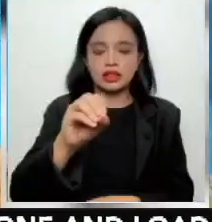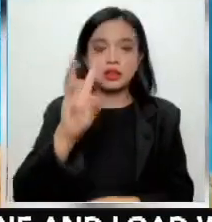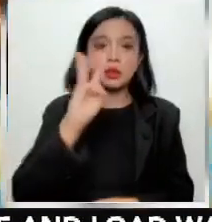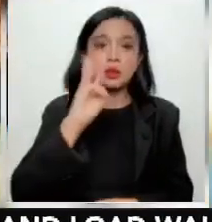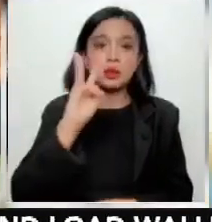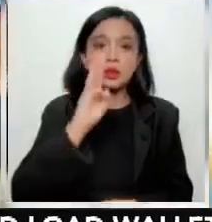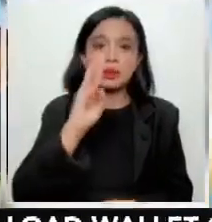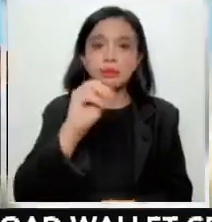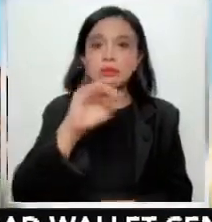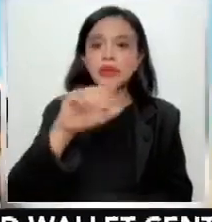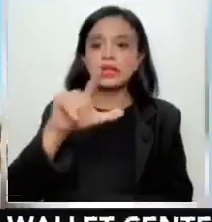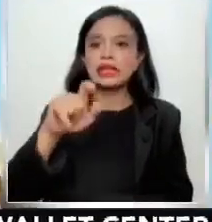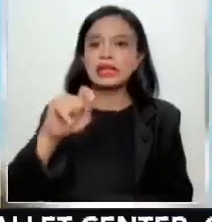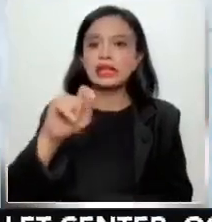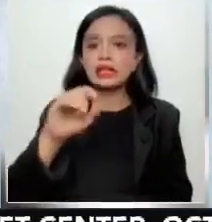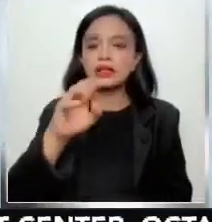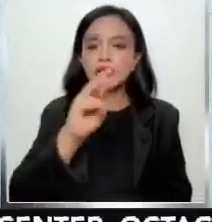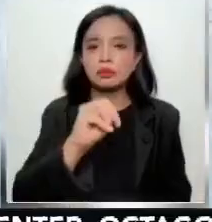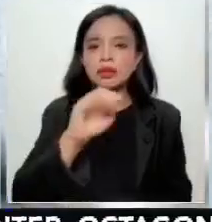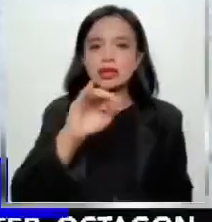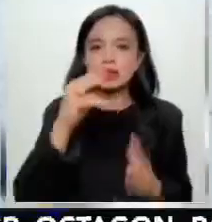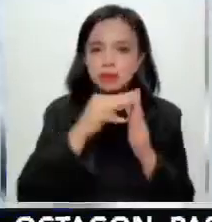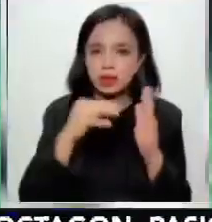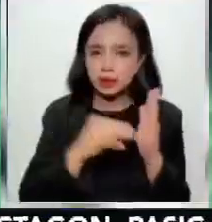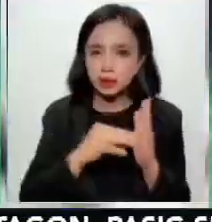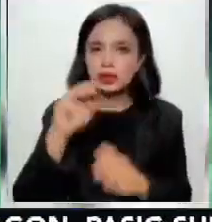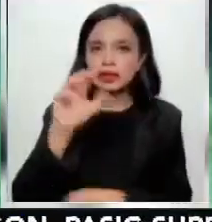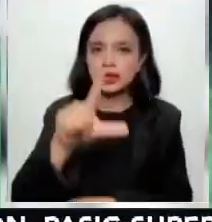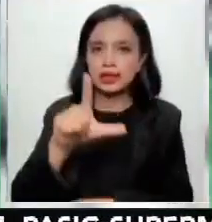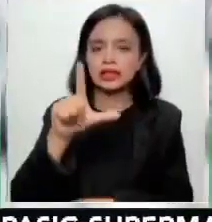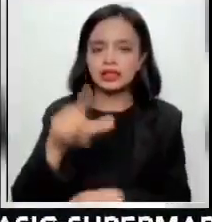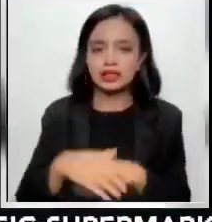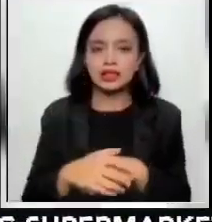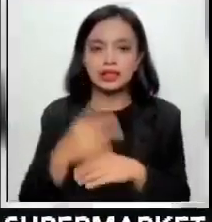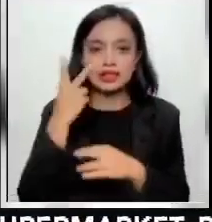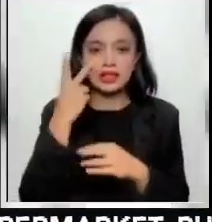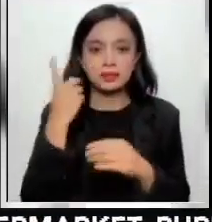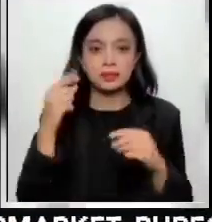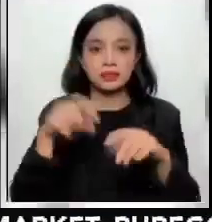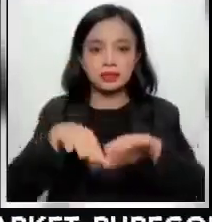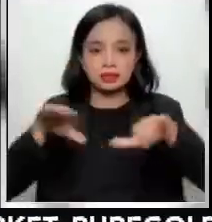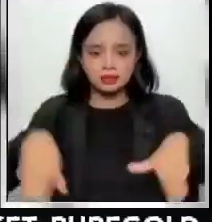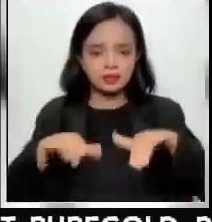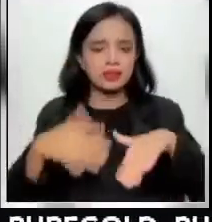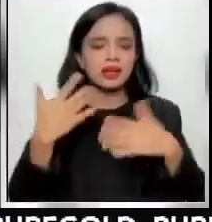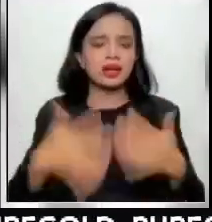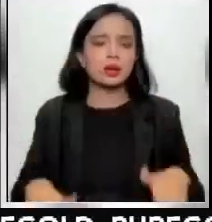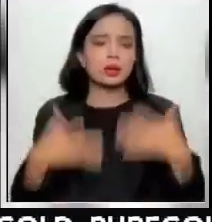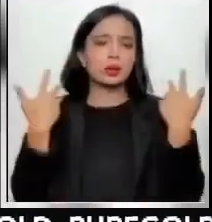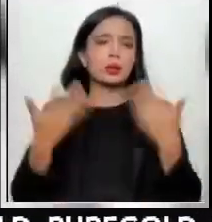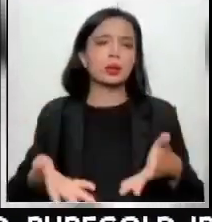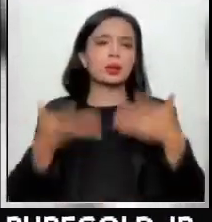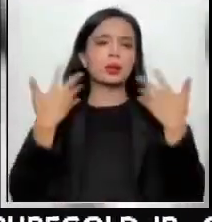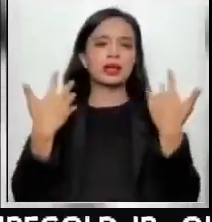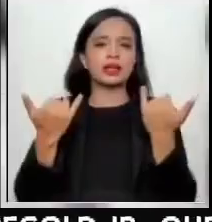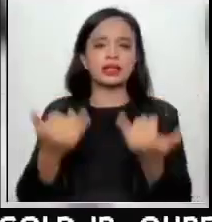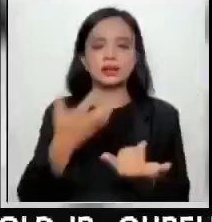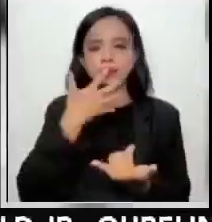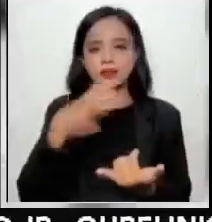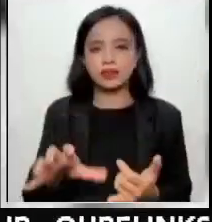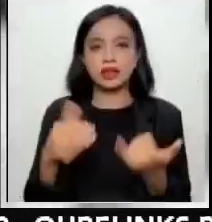Pacific Ocean. Sa resort man o kahit sa inyo lang bakuran, tara't magtampisaw para mapreskuhan ngayong tag-araw. Ito po si Kuya Kim at sagot ko